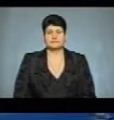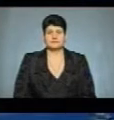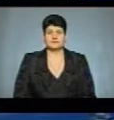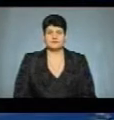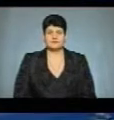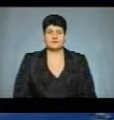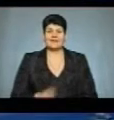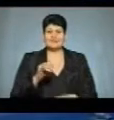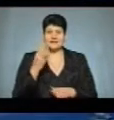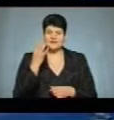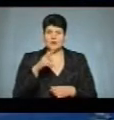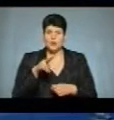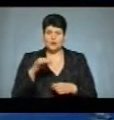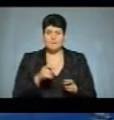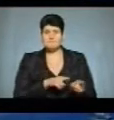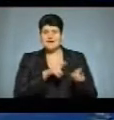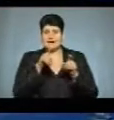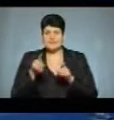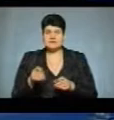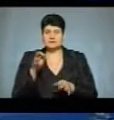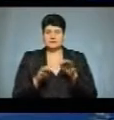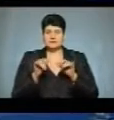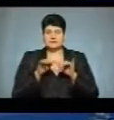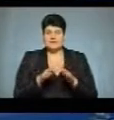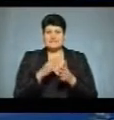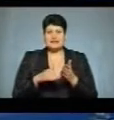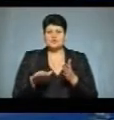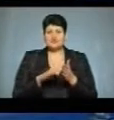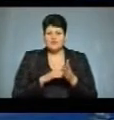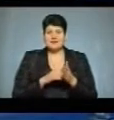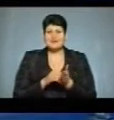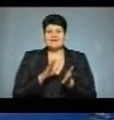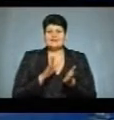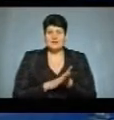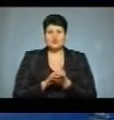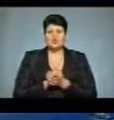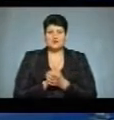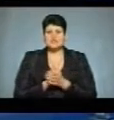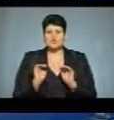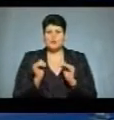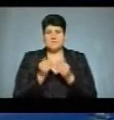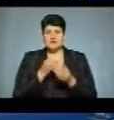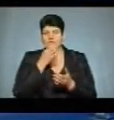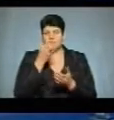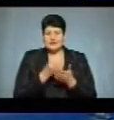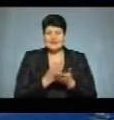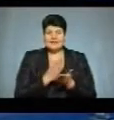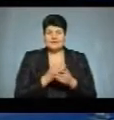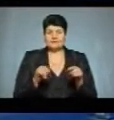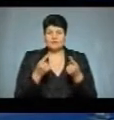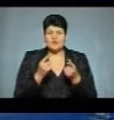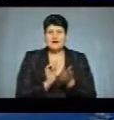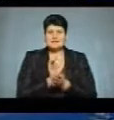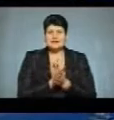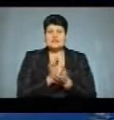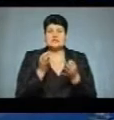На 4 лютого перенесли судове засідання у справі щодо скасування реєстрації товариства з обмеженою відповідальністю, яке є засновником газети